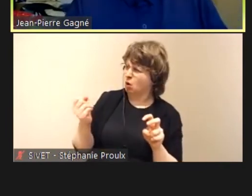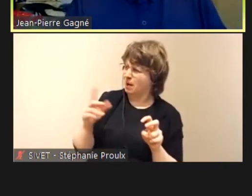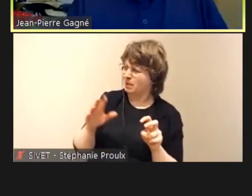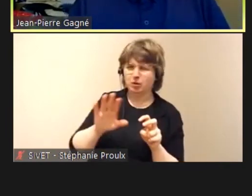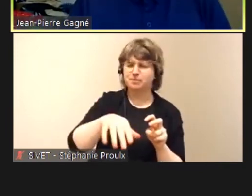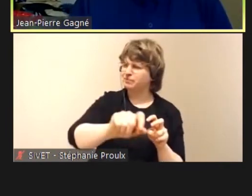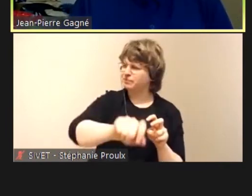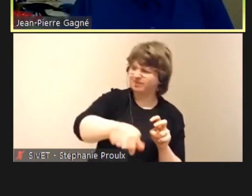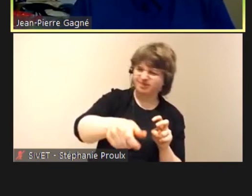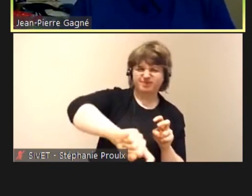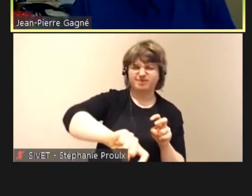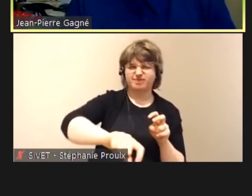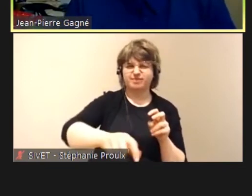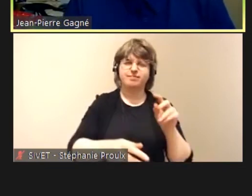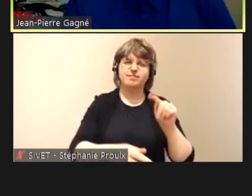à entendre.